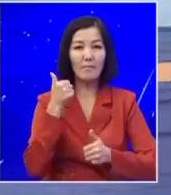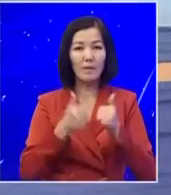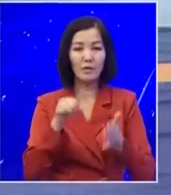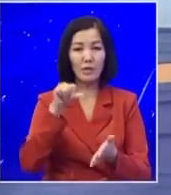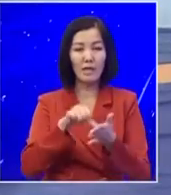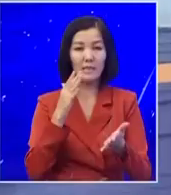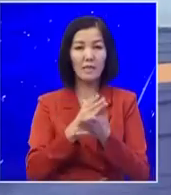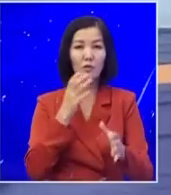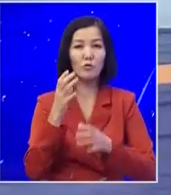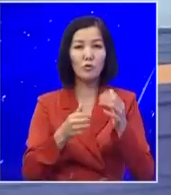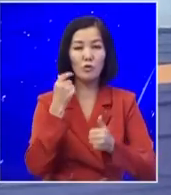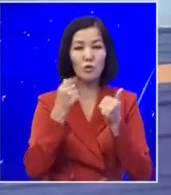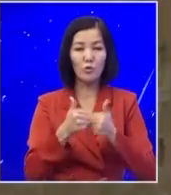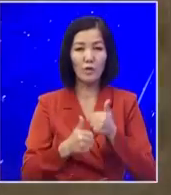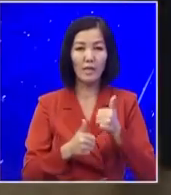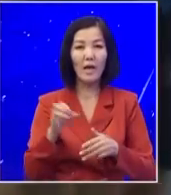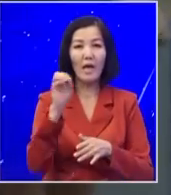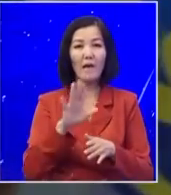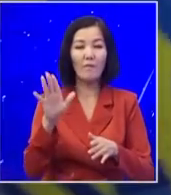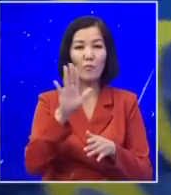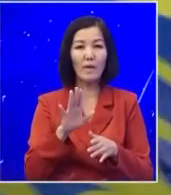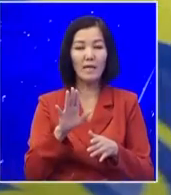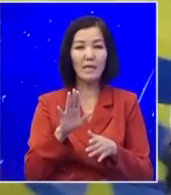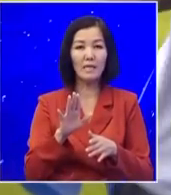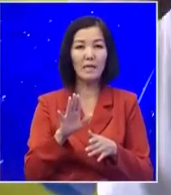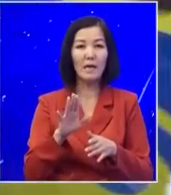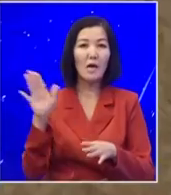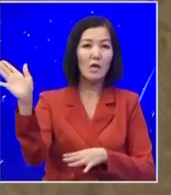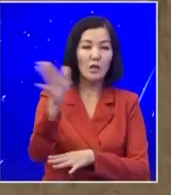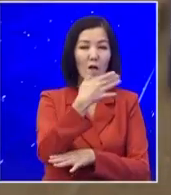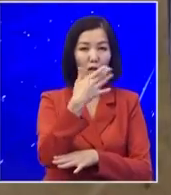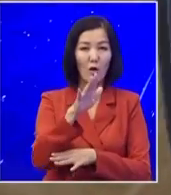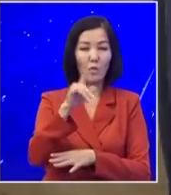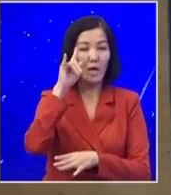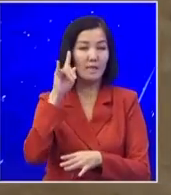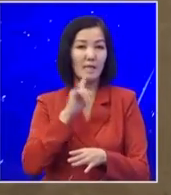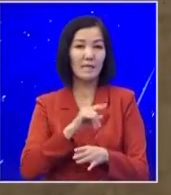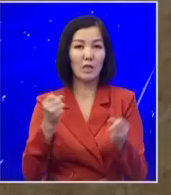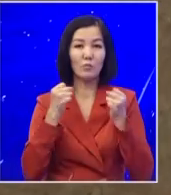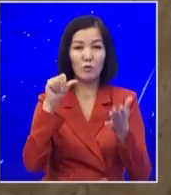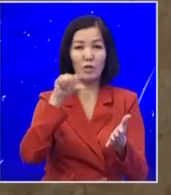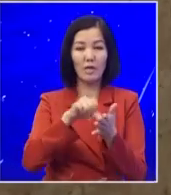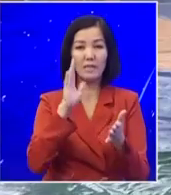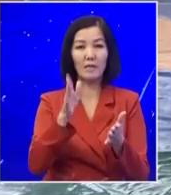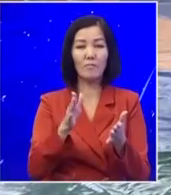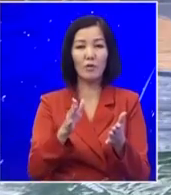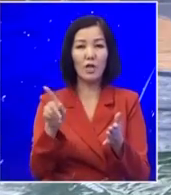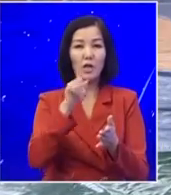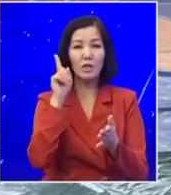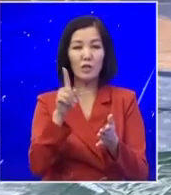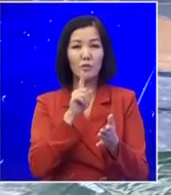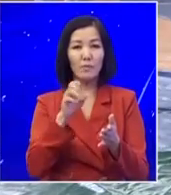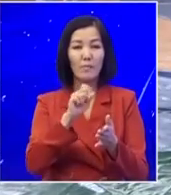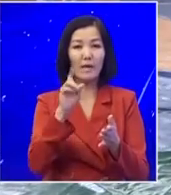біріншілігінде өнер көрсетеді. Дүниежүзілік додада Еуропа елдерінің бірінде жалауын желбіретеді деп күтілуде. Ал жасөспірім